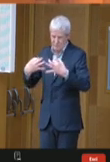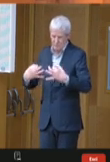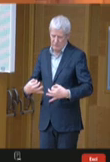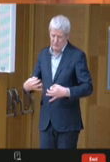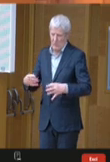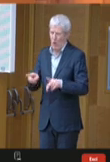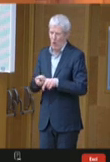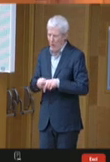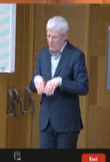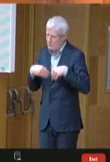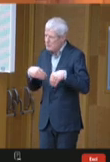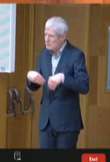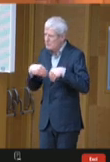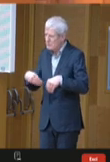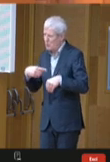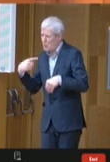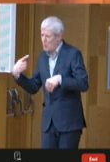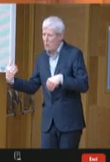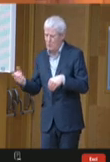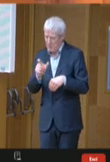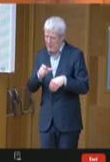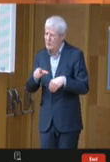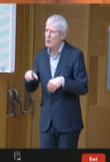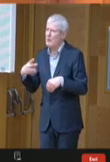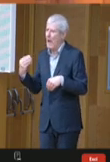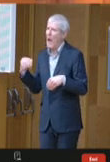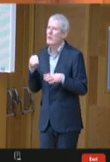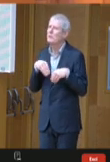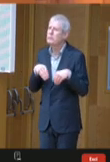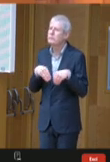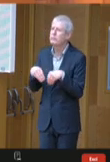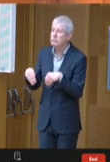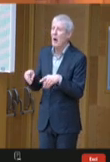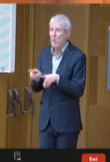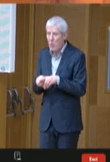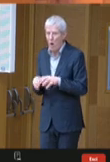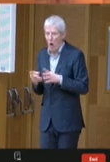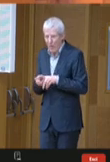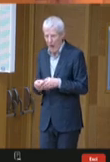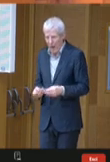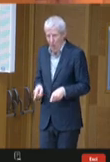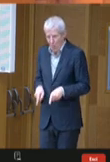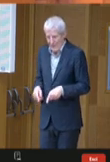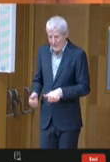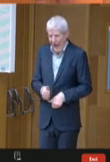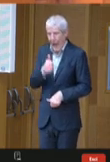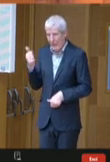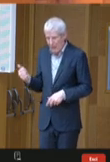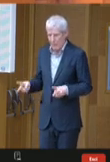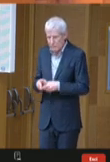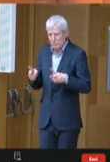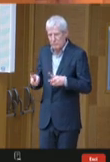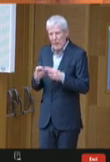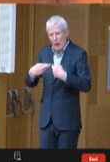è molto partecipato, e che siamo riusciti anche a rilanciare, perché quest'anno si è riunito più volte,